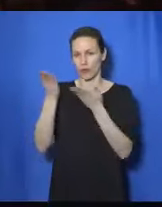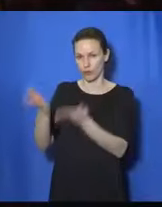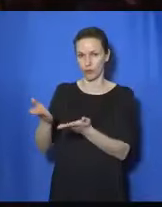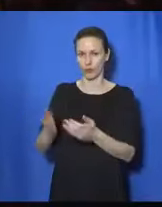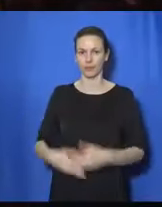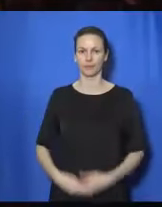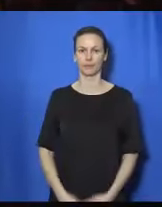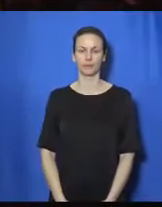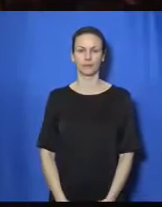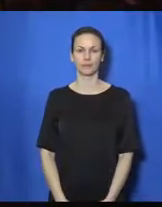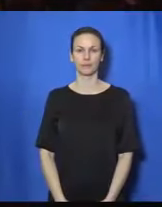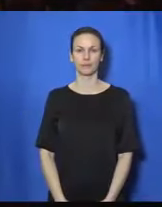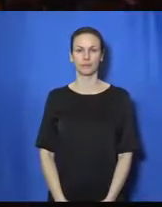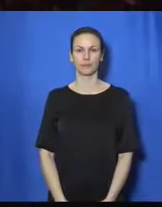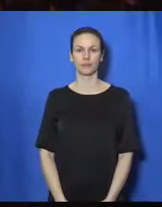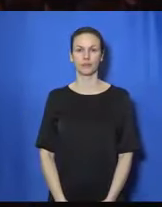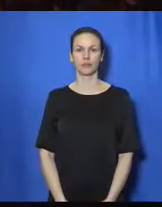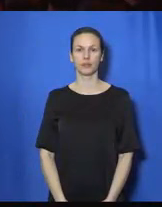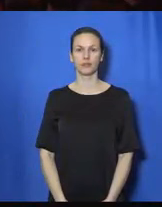Izvolite.